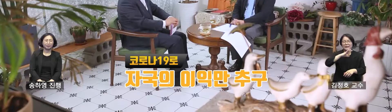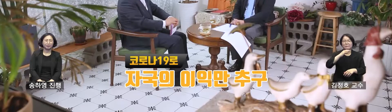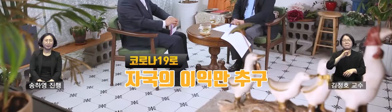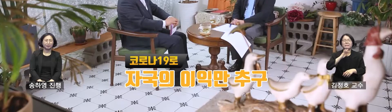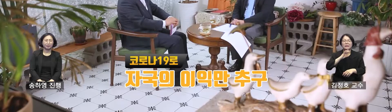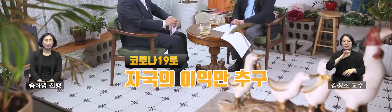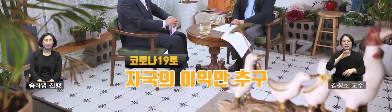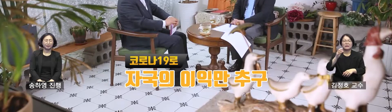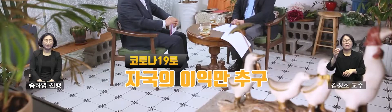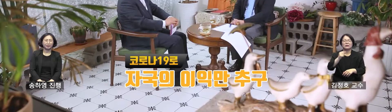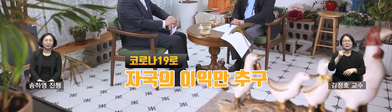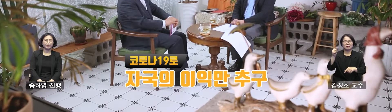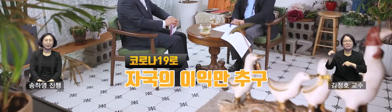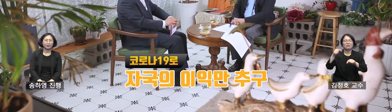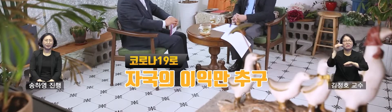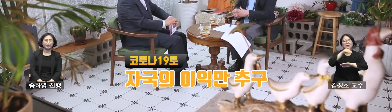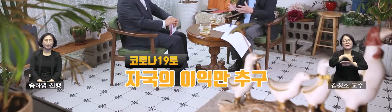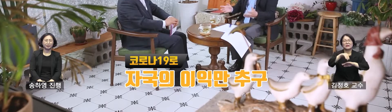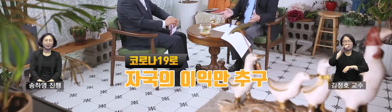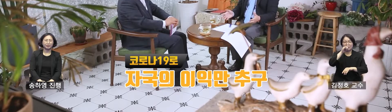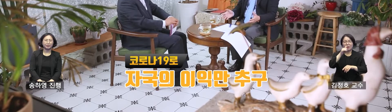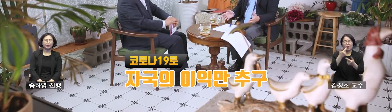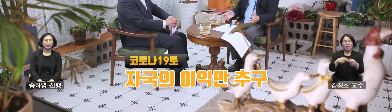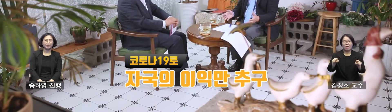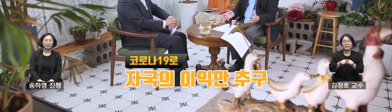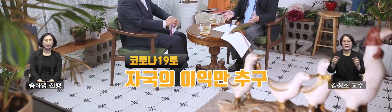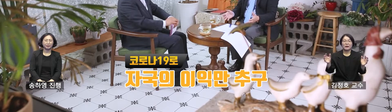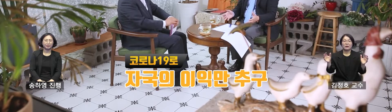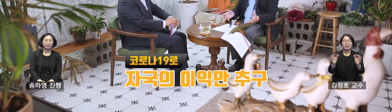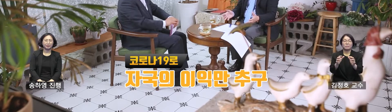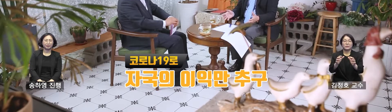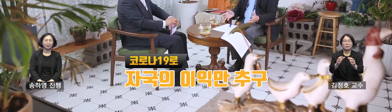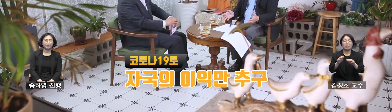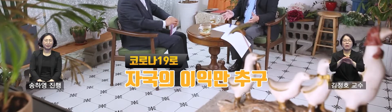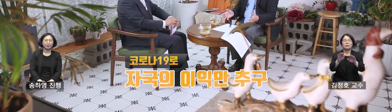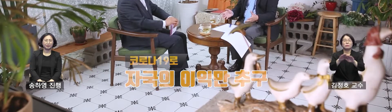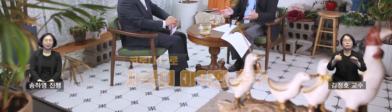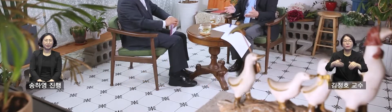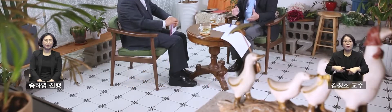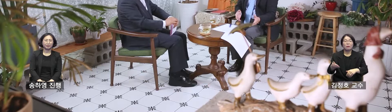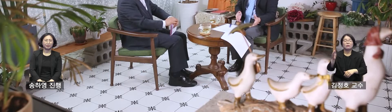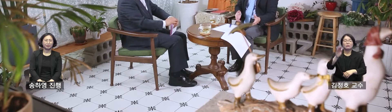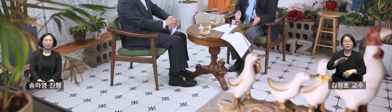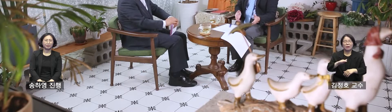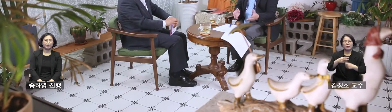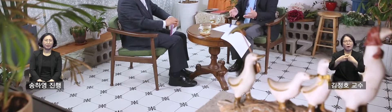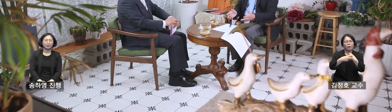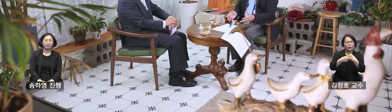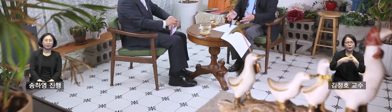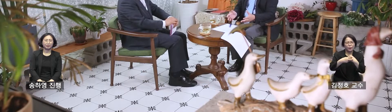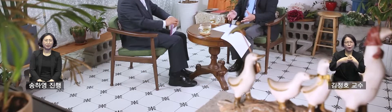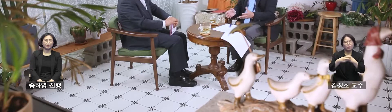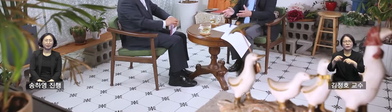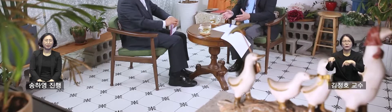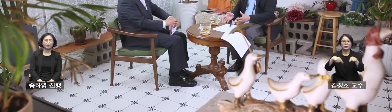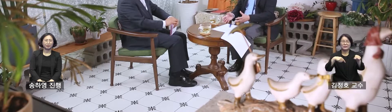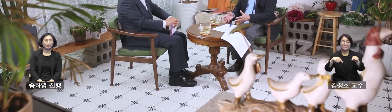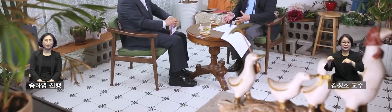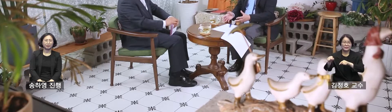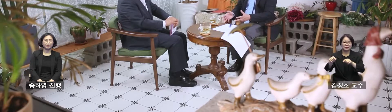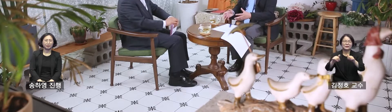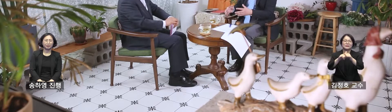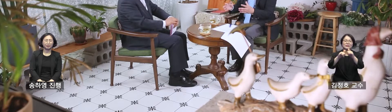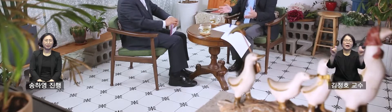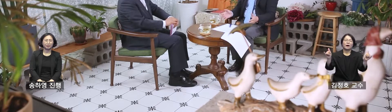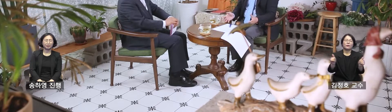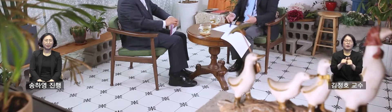정책을 펼치고 있습니다. 같이 협력해서 이 문제를 풀어야 되는데 그게 의료적인 문제, 정치적인 문제,